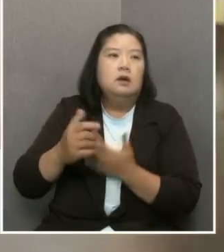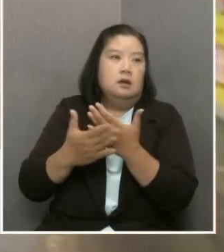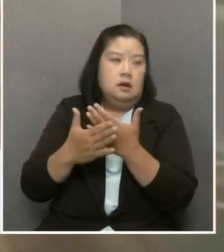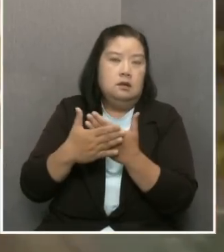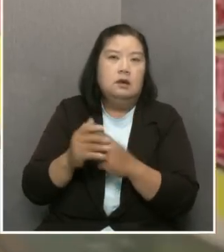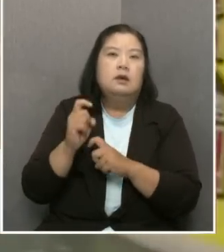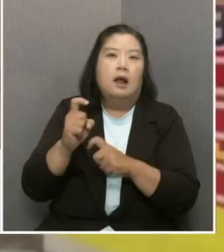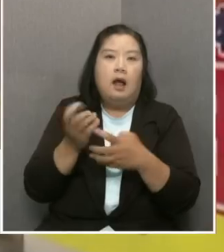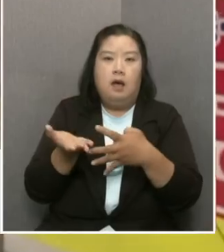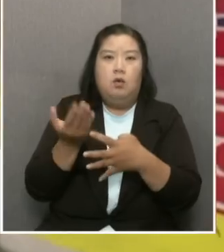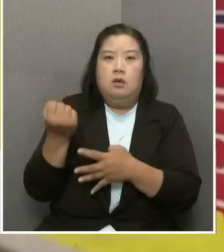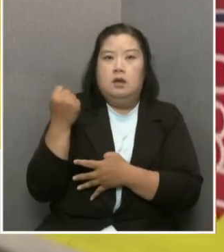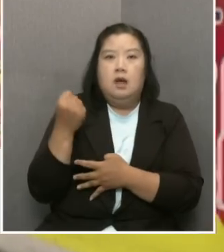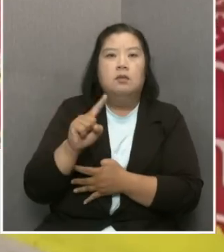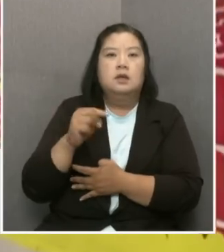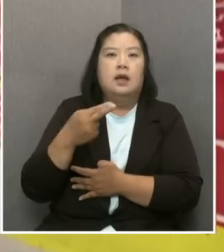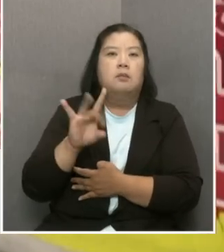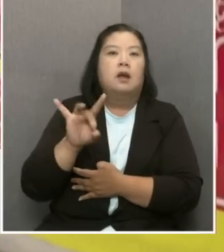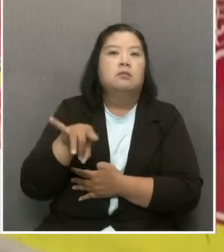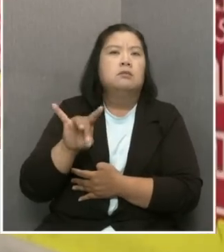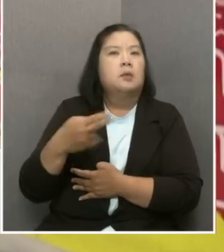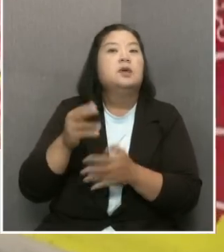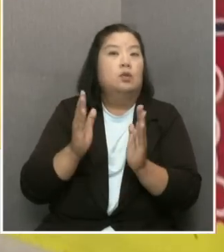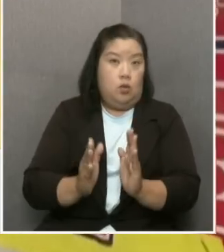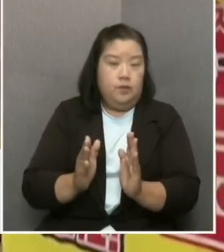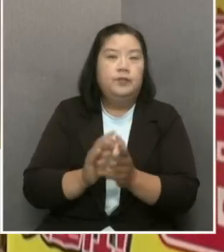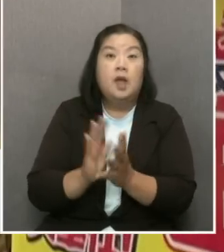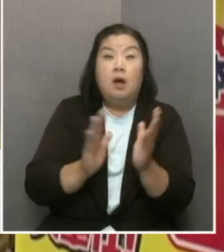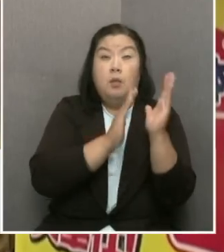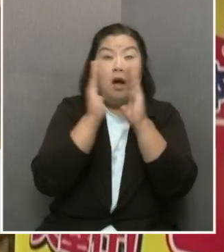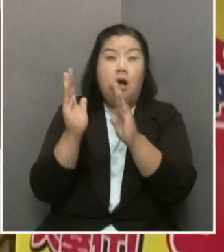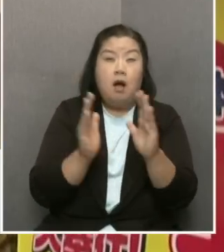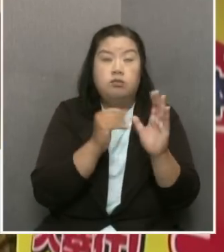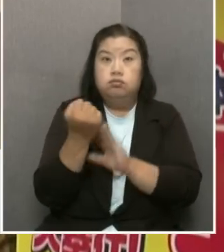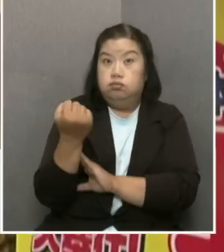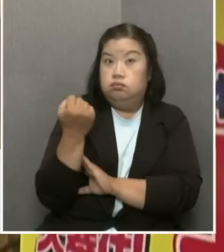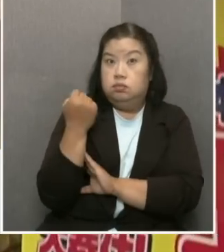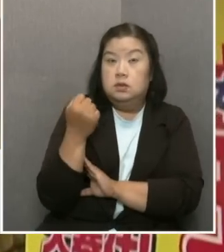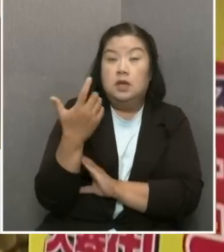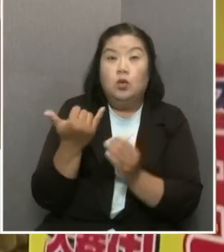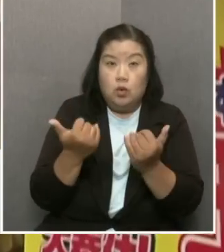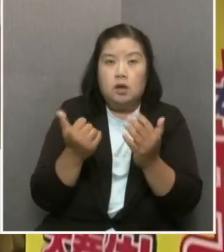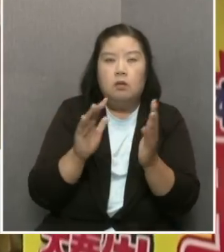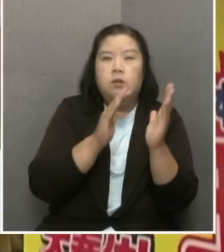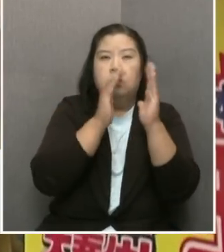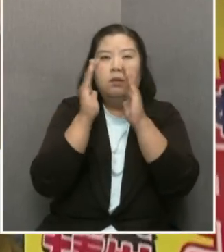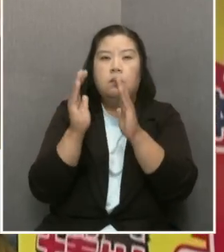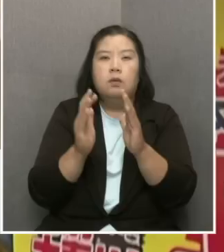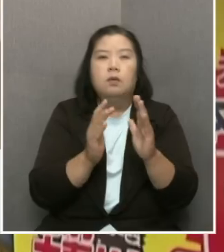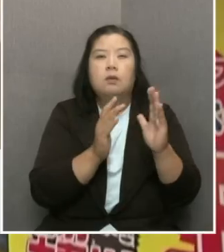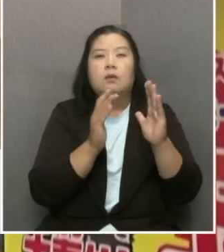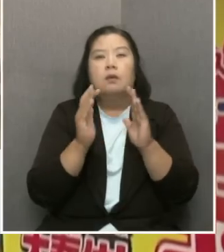าวเมือง 180,000 คนค่ะพายุแรงอ่อนกำลังเป็นพายุโซนร้อนแล้วนะคะหลังจากถล่มญี่ปุ่นเมื่อว